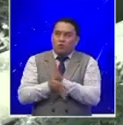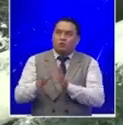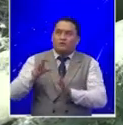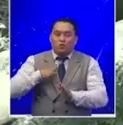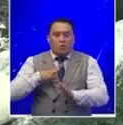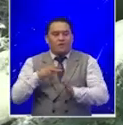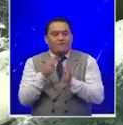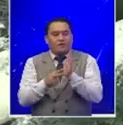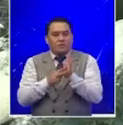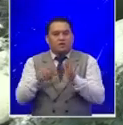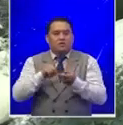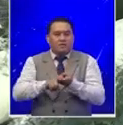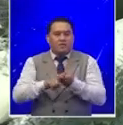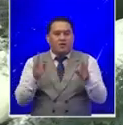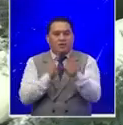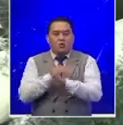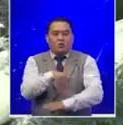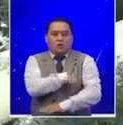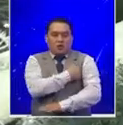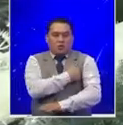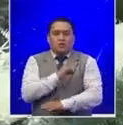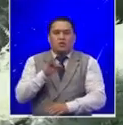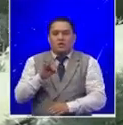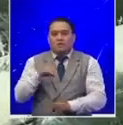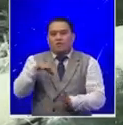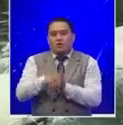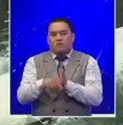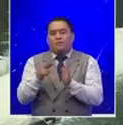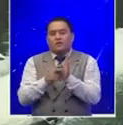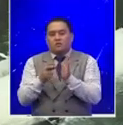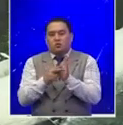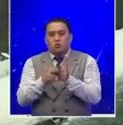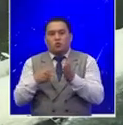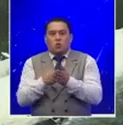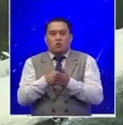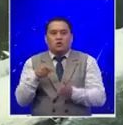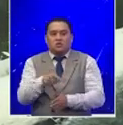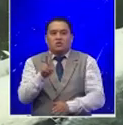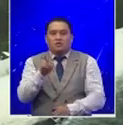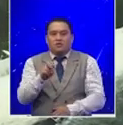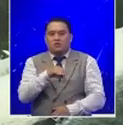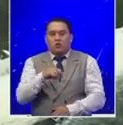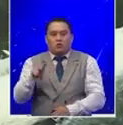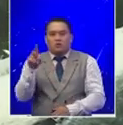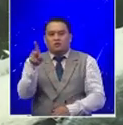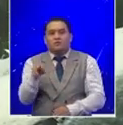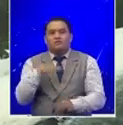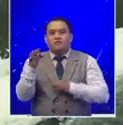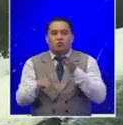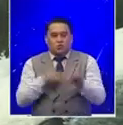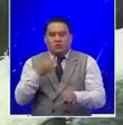от 8, в зависимости от температуры наружного воздуха, составляет от 800 до 1200 тонн в сутки. Ну, какая